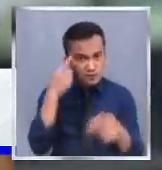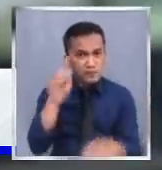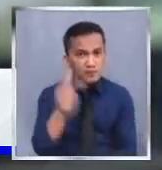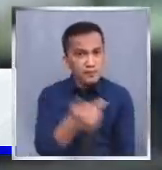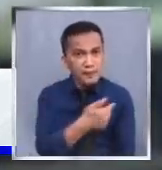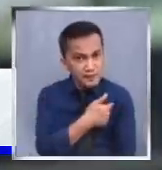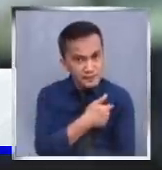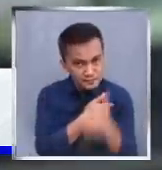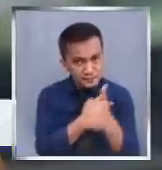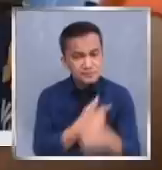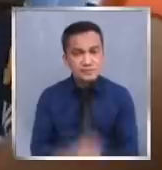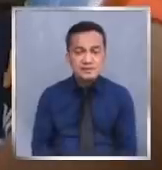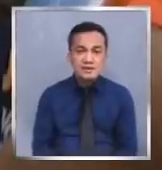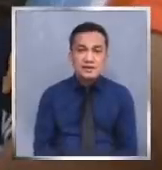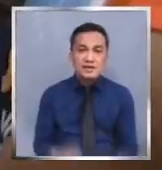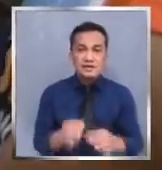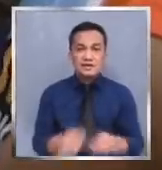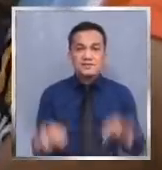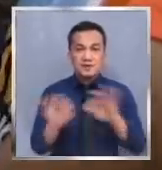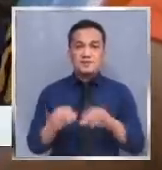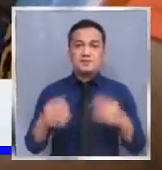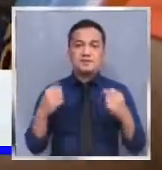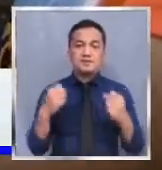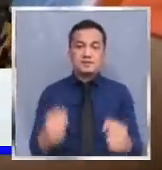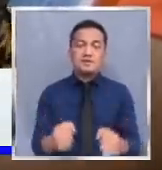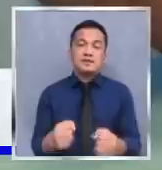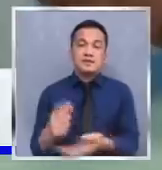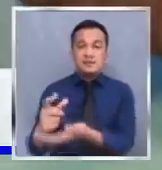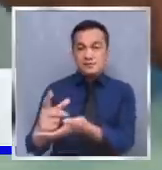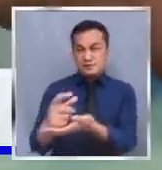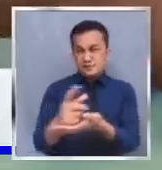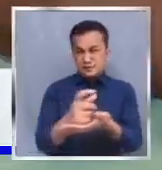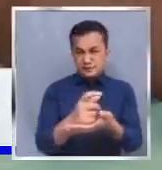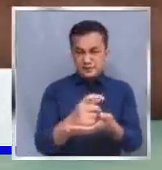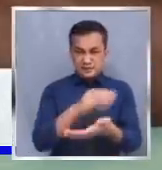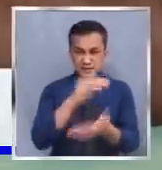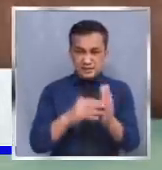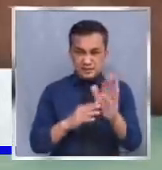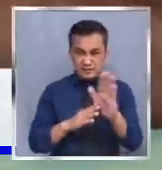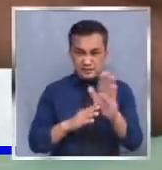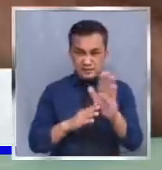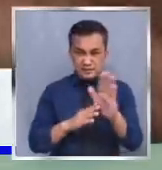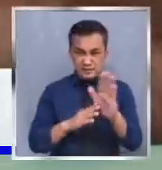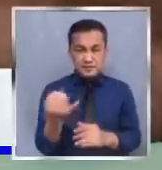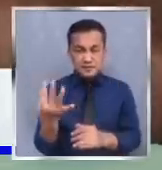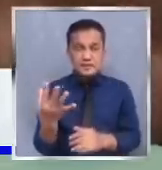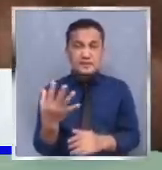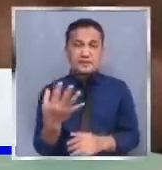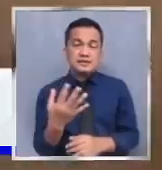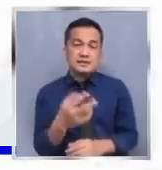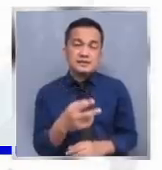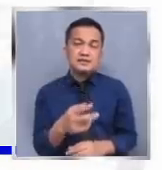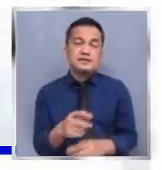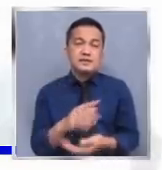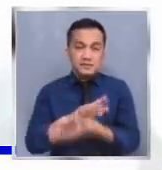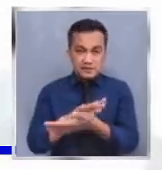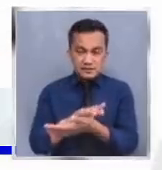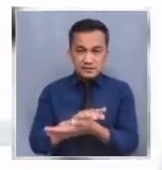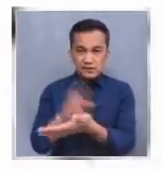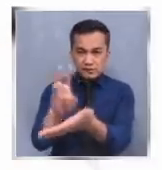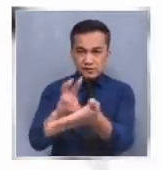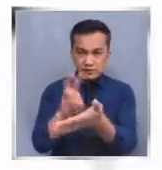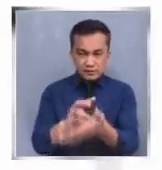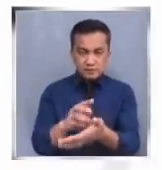Mahalaga ang pagpapaigting ng bakunahan sa gitna ng tumataas pa ring bilang ng mga kaso, lalo na sa ilang lalawigan. Mula ngayong